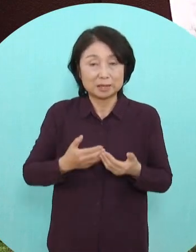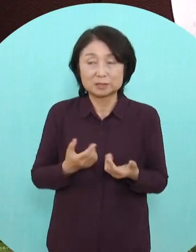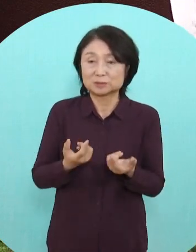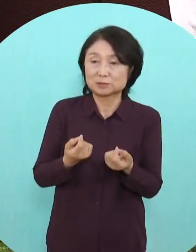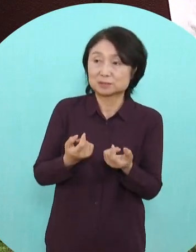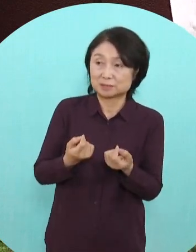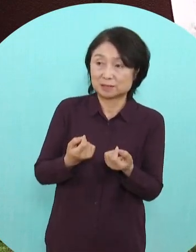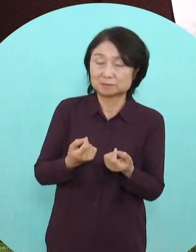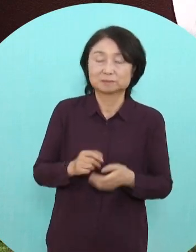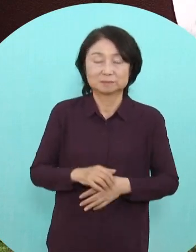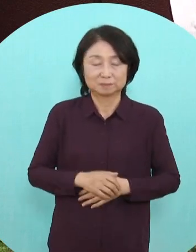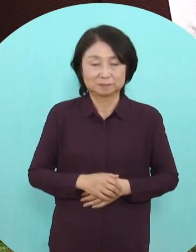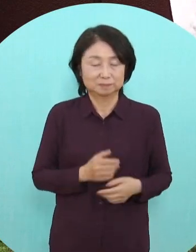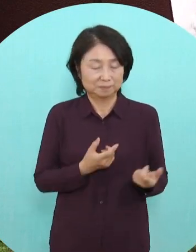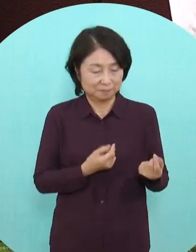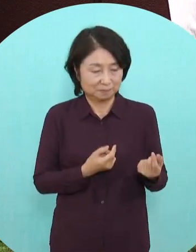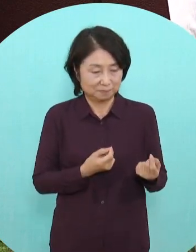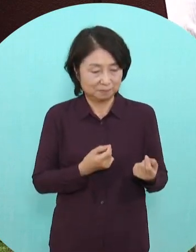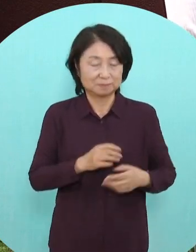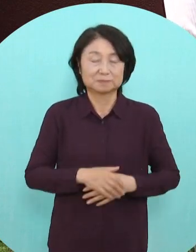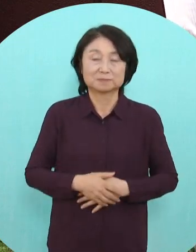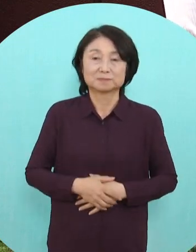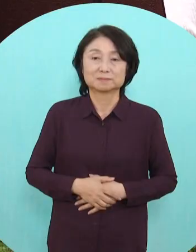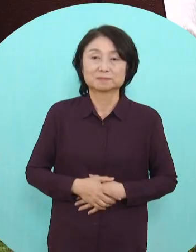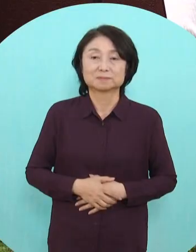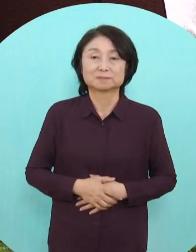良さそうですね、 う ん、 そうですね、